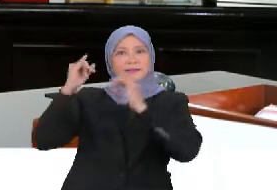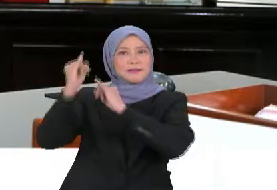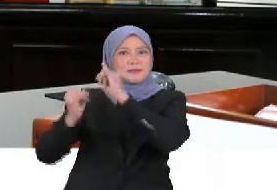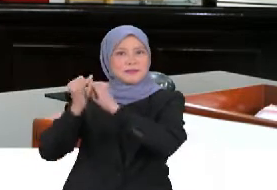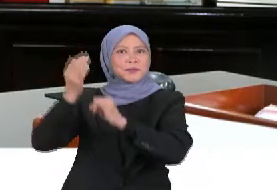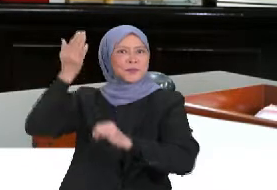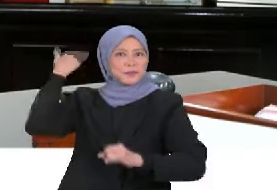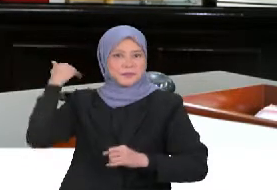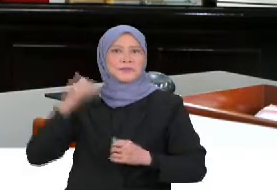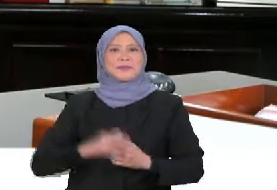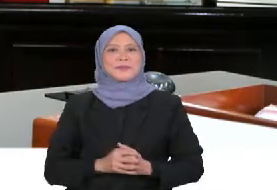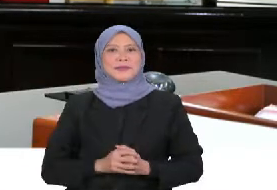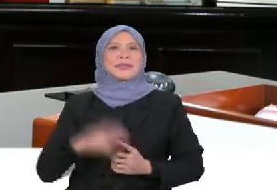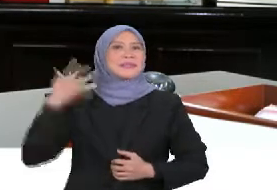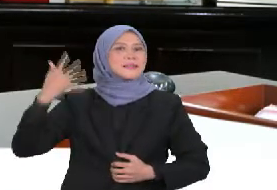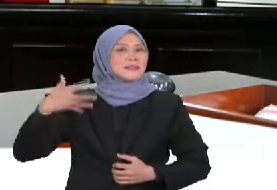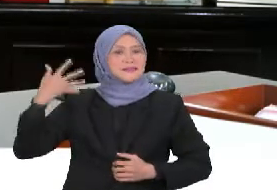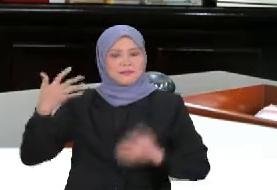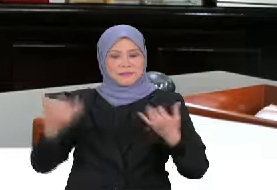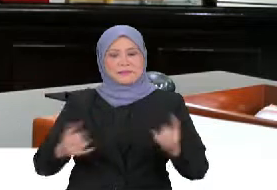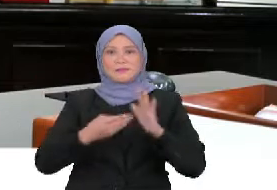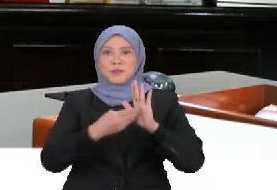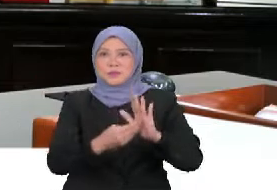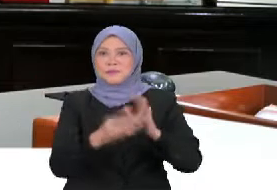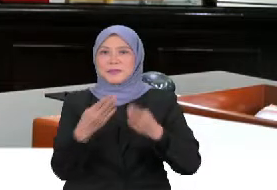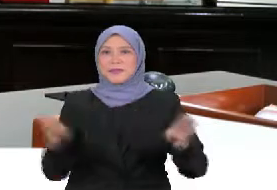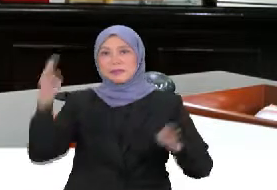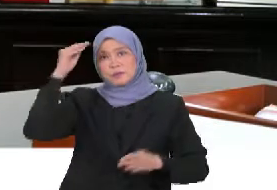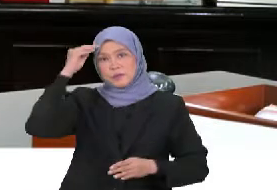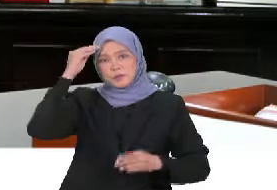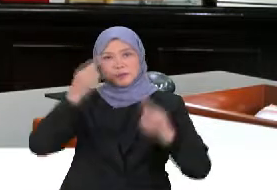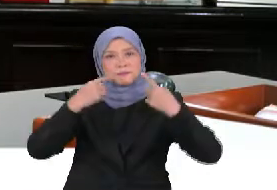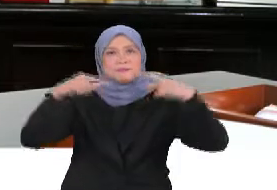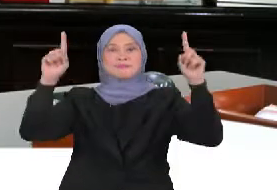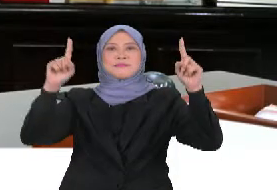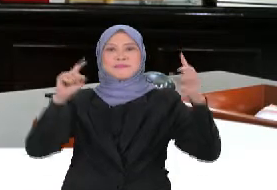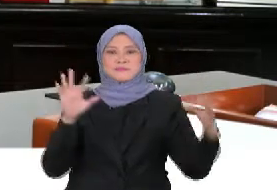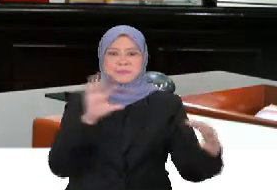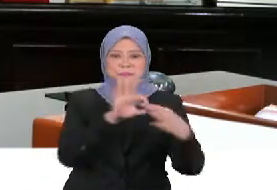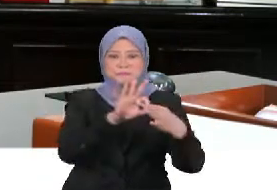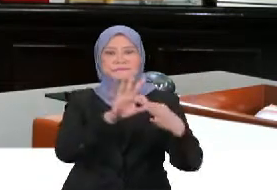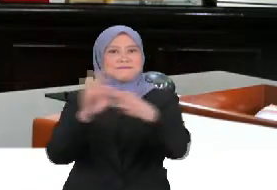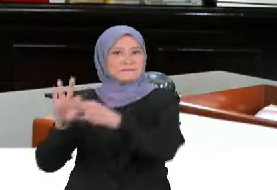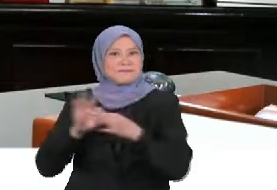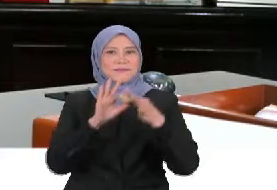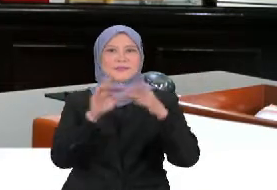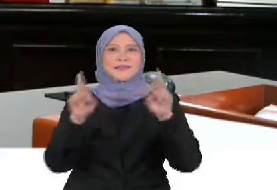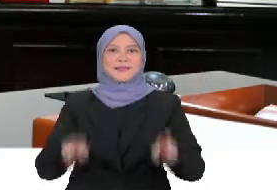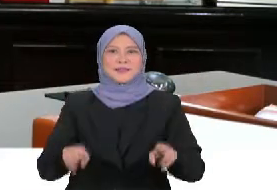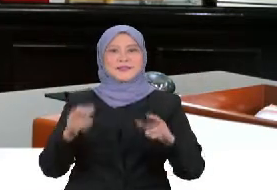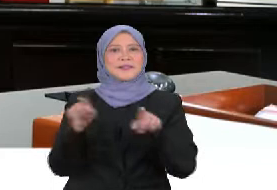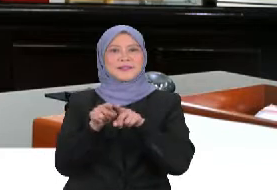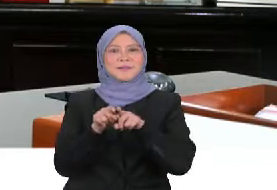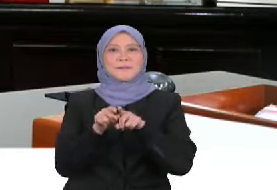suatu ketika dahulu. Sejarah telah membuktikan bagaimana bahasa Melayu telah berjaya menyatupadukan rakyat apabila ianya diangkat